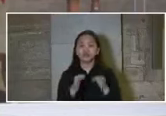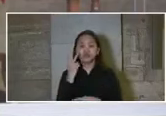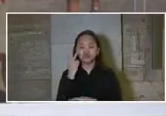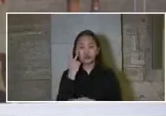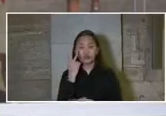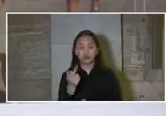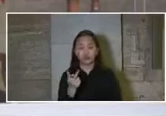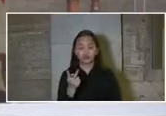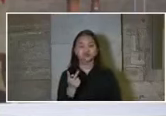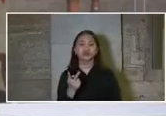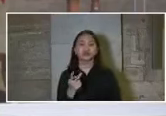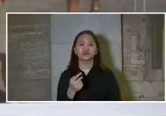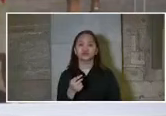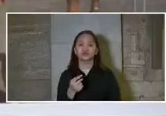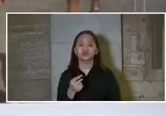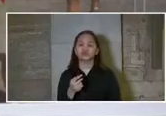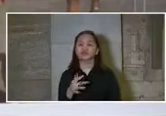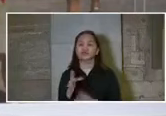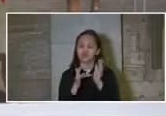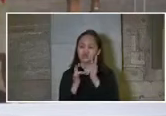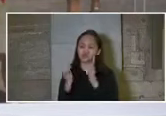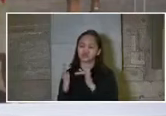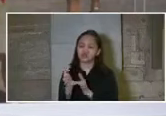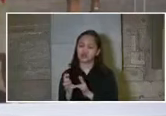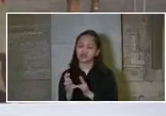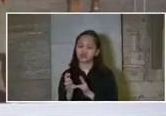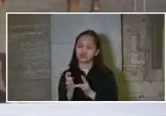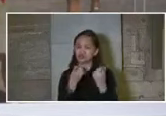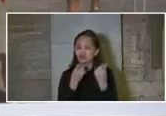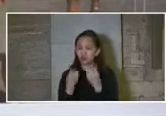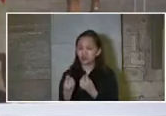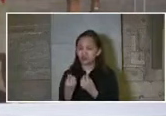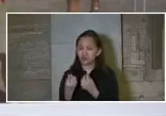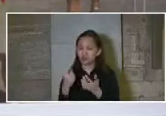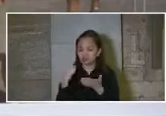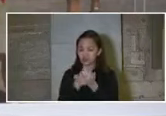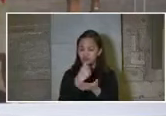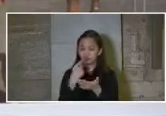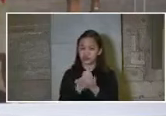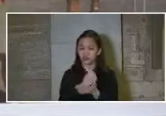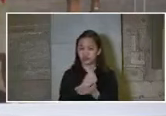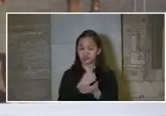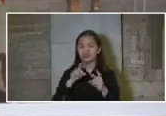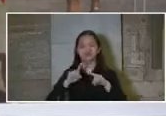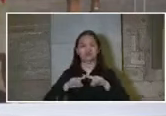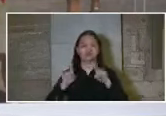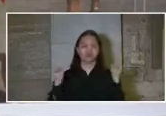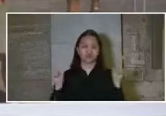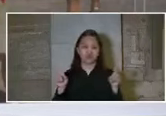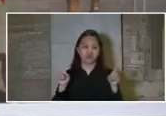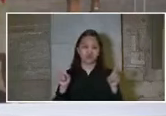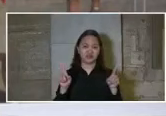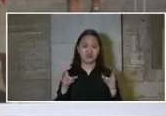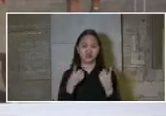natin yung reaksyon ni Jesus dun sa ating ebanghelyo, parang kakaiba yung naging reaksyon niya.